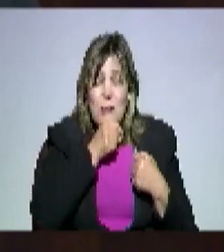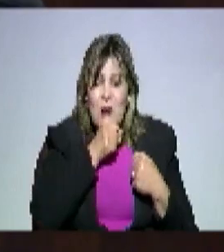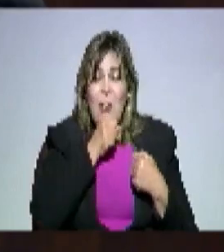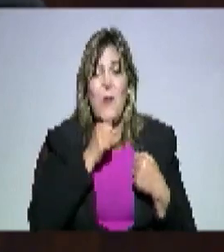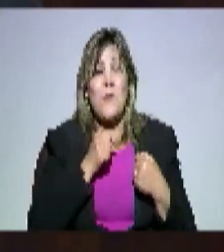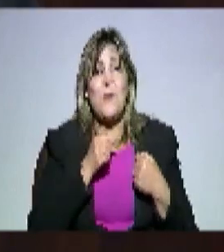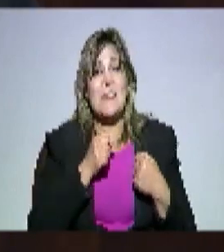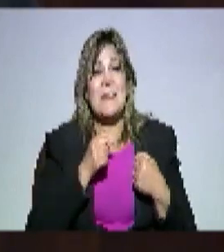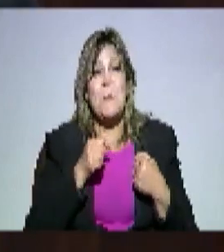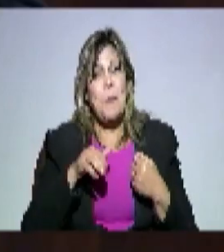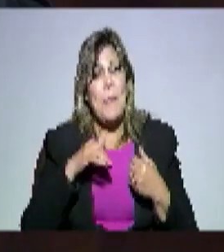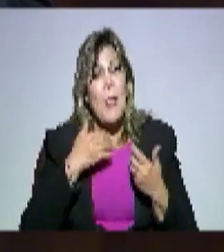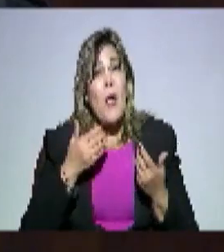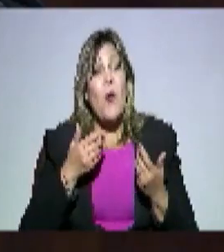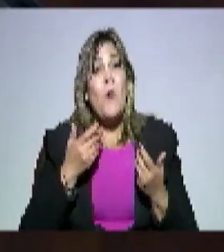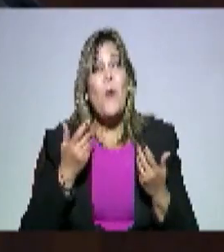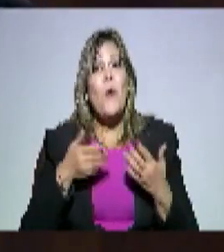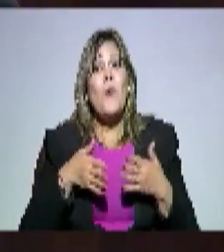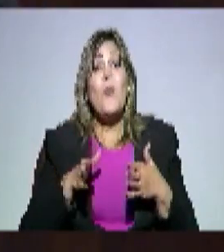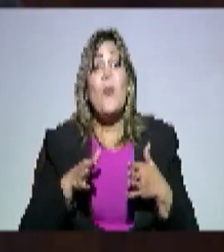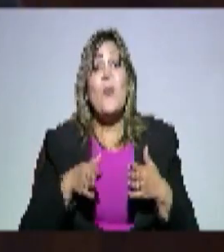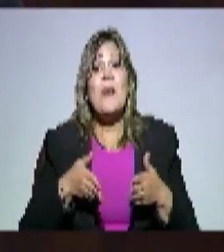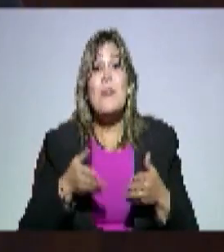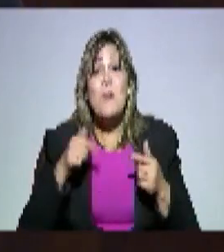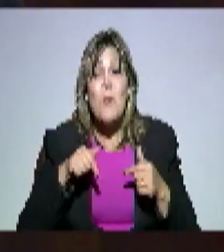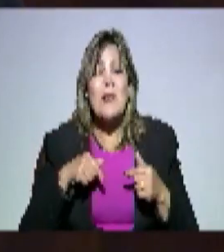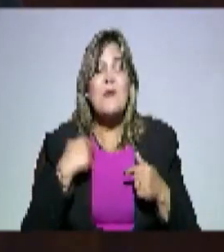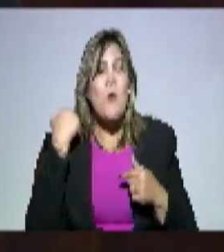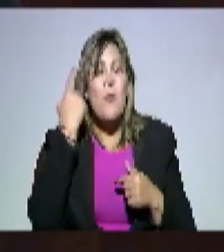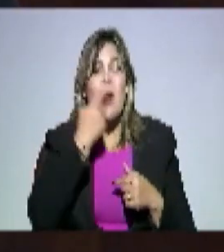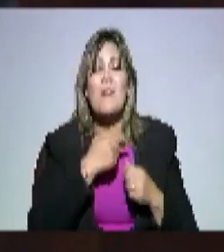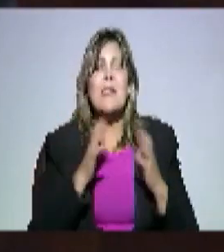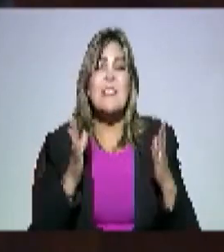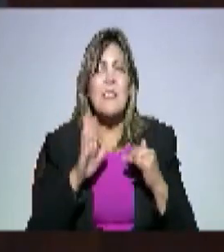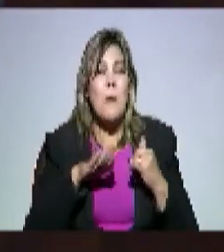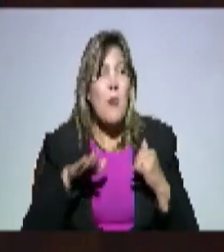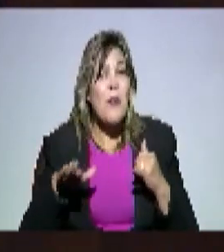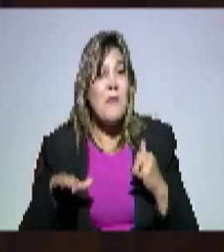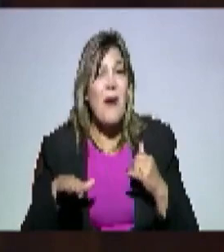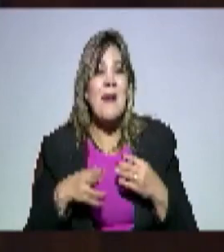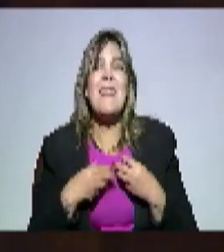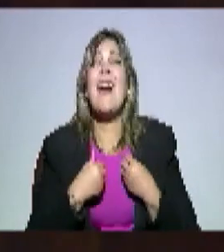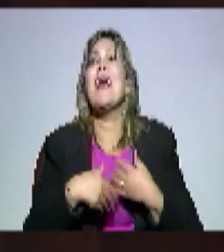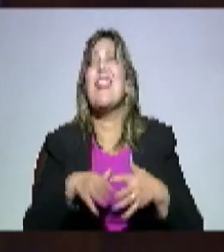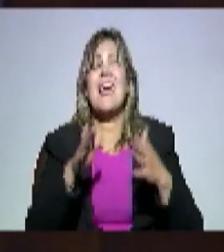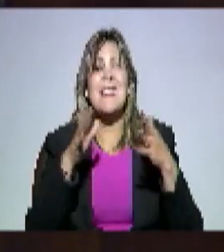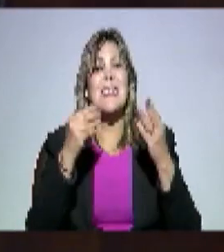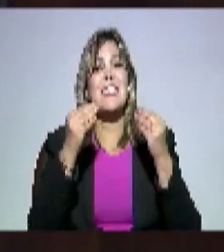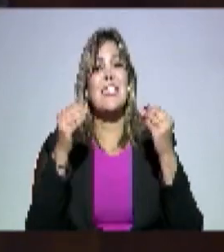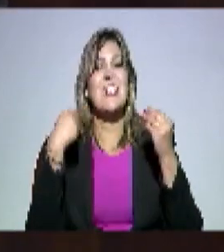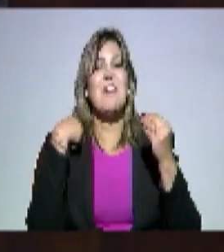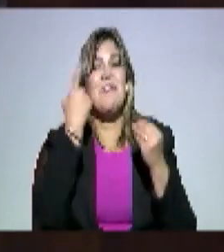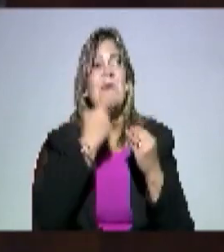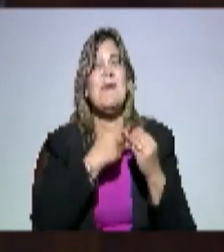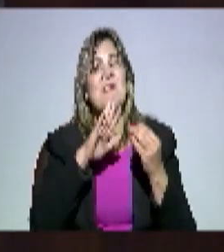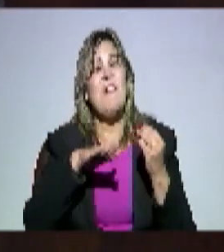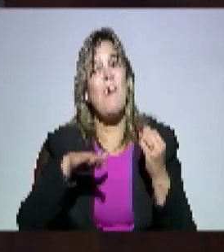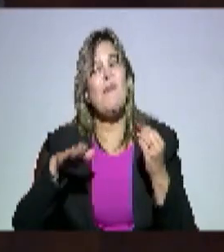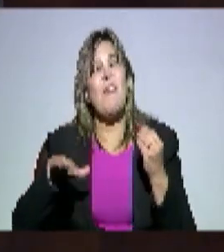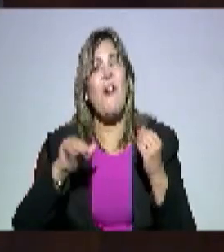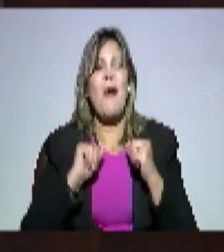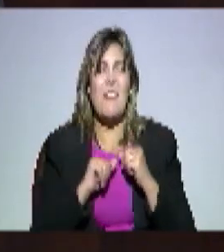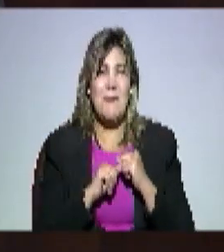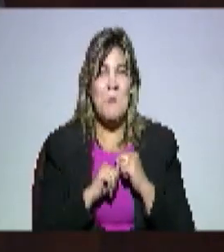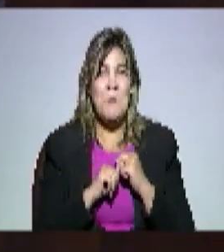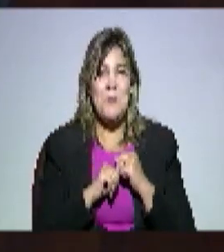وسرت في طريق قداسه وبقى واحد من قديسين الكنيسه الحلوين طب والاطفال يا الاطفال مليين سير